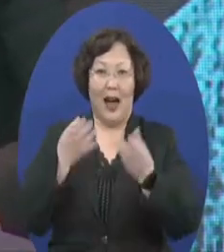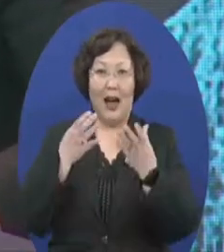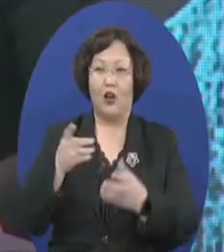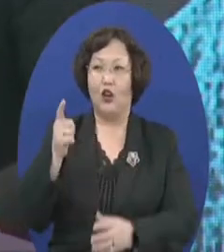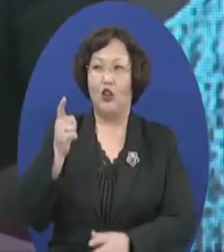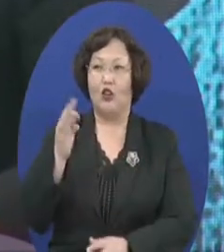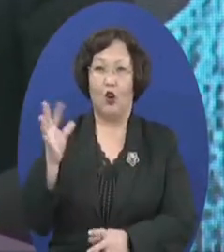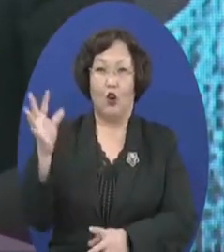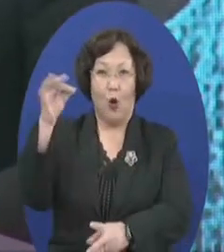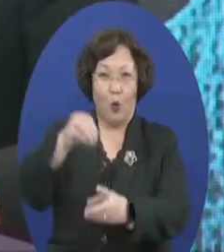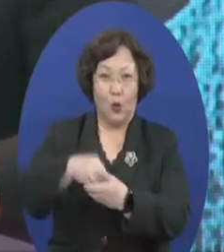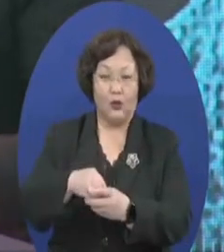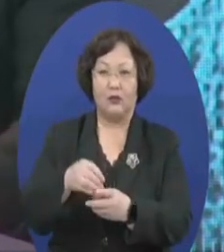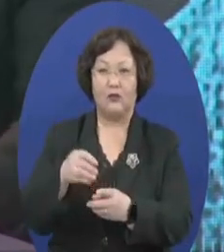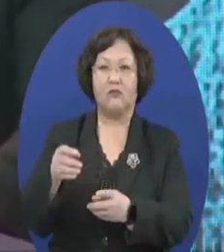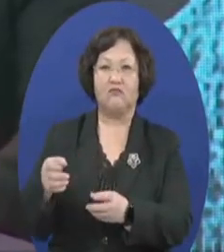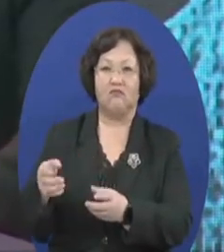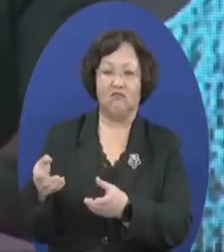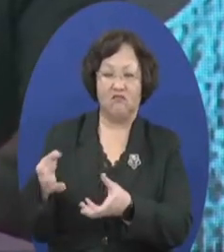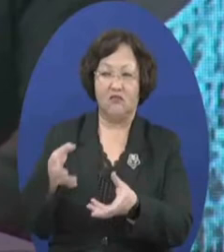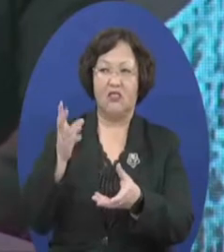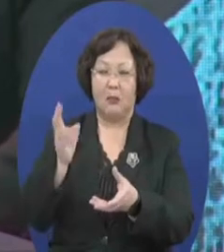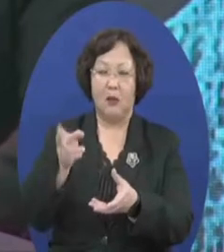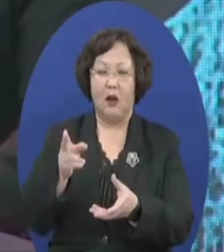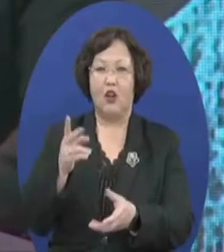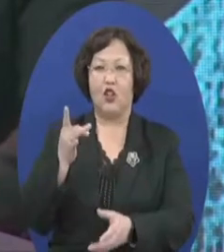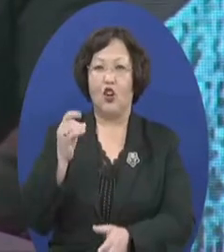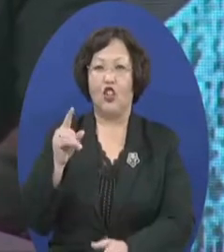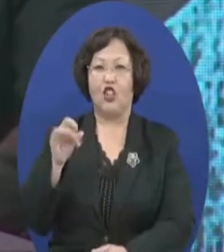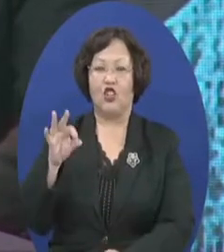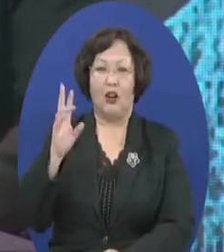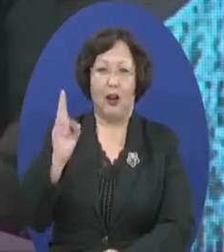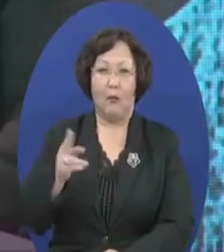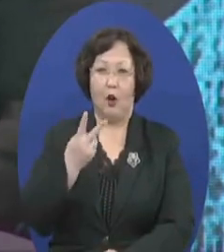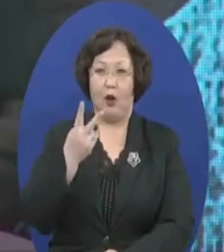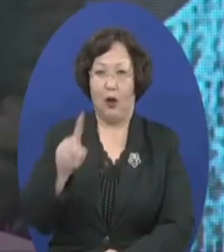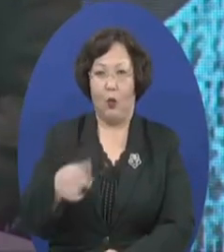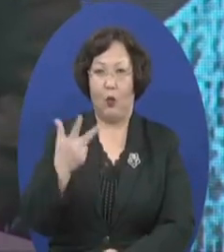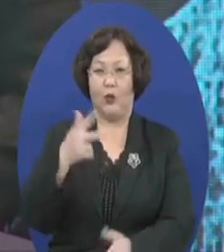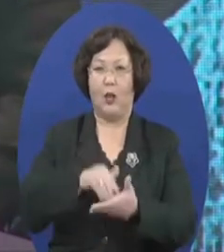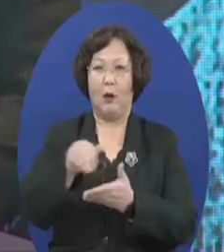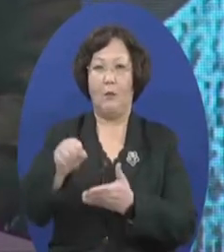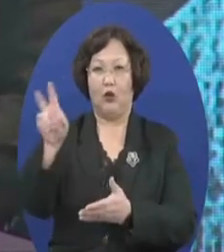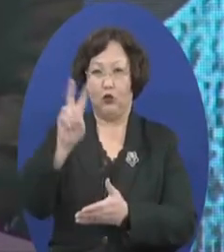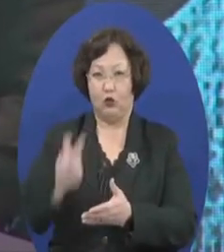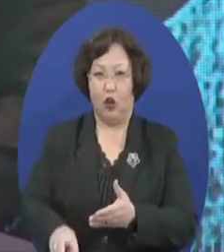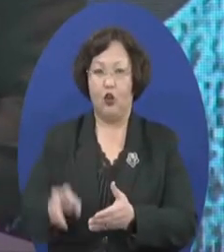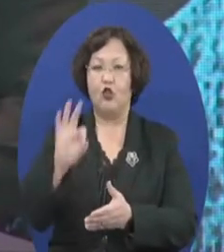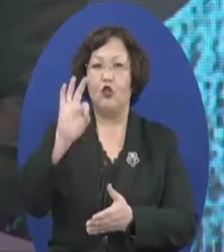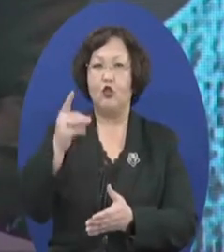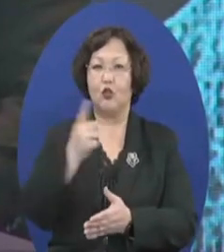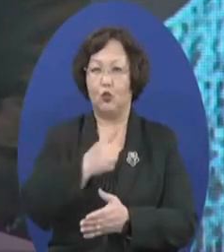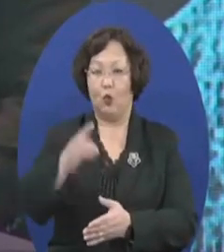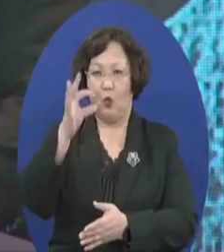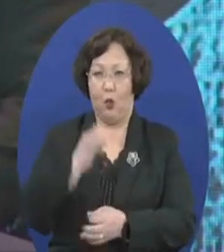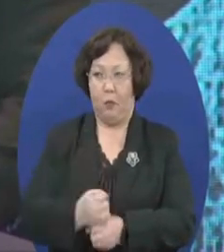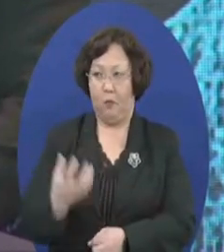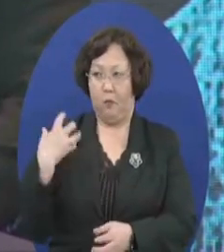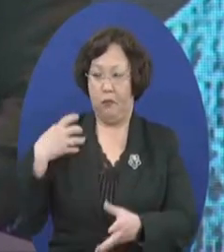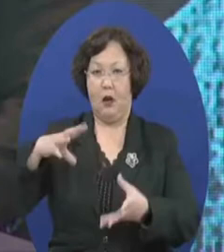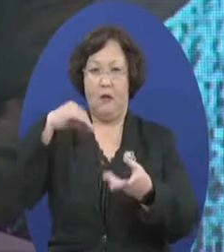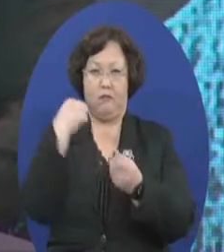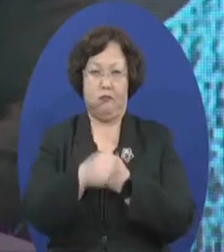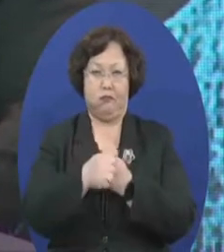өмнө үүссэн 2.3 тэрбум ам.долларын өрийг 100% хариуцсан